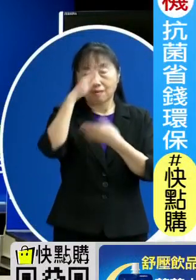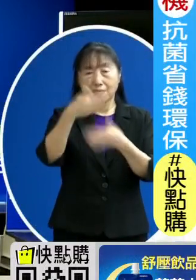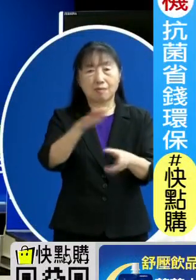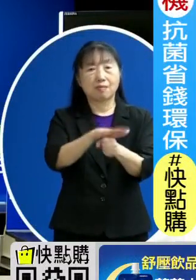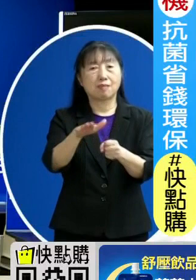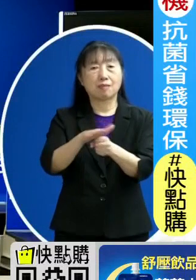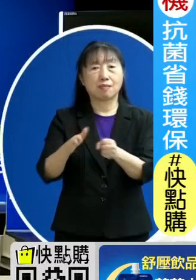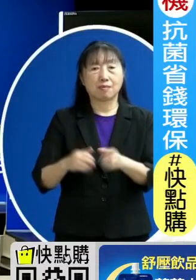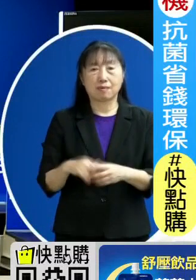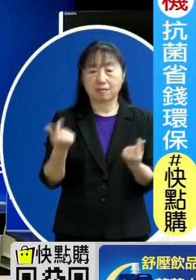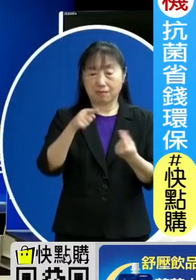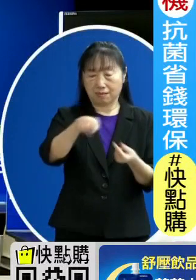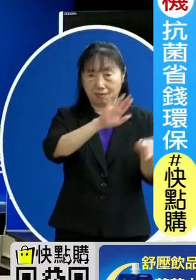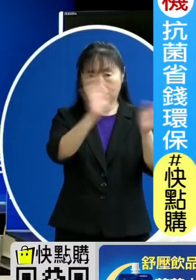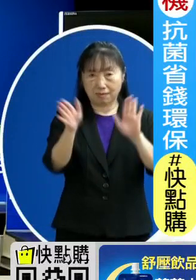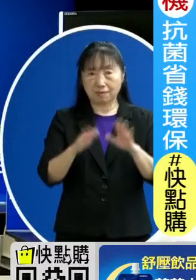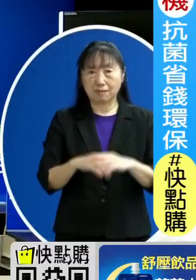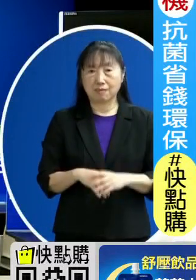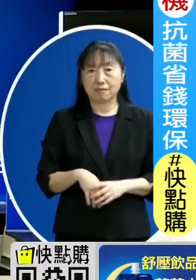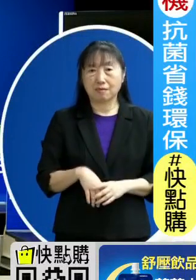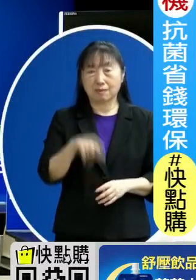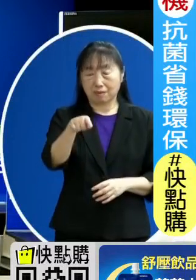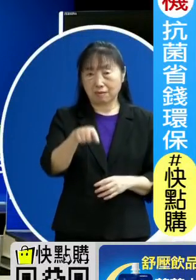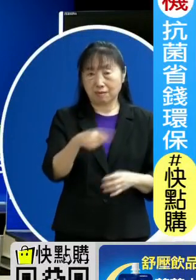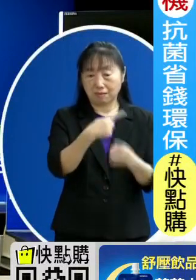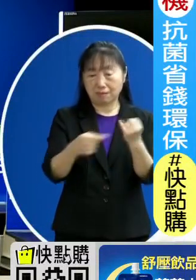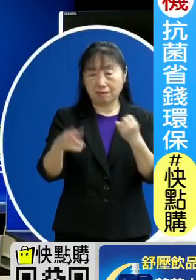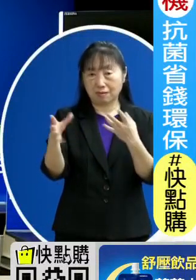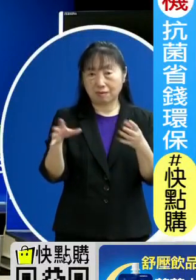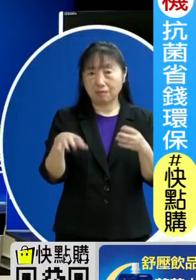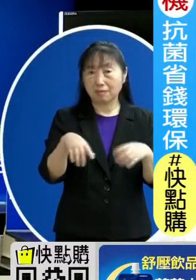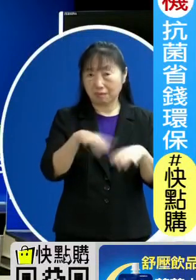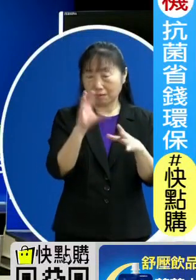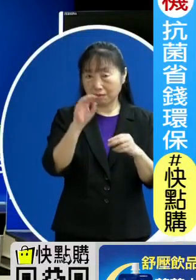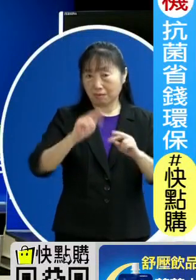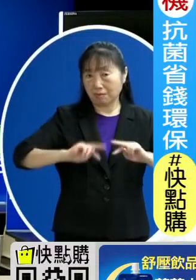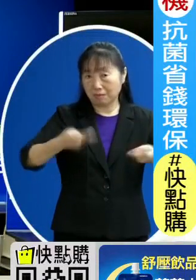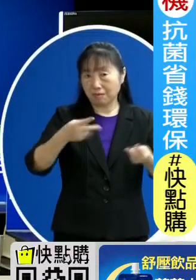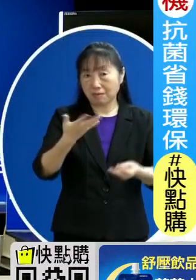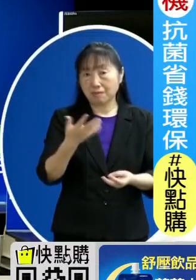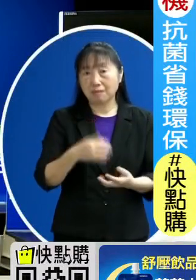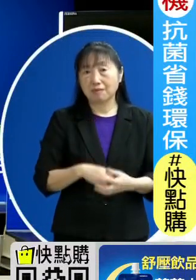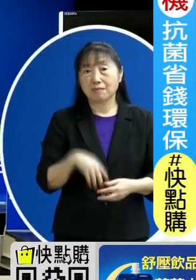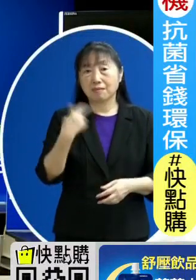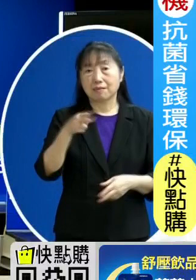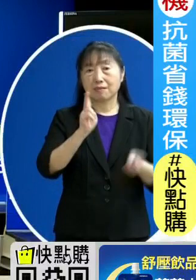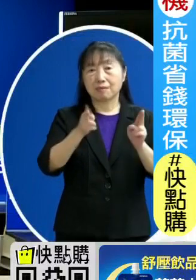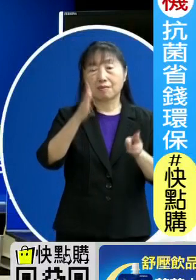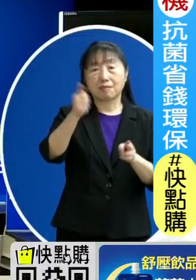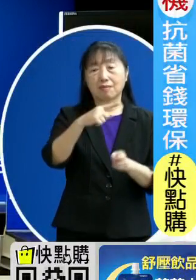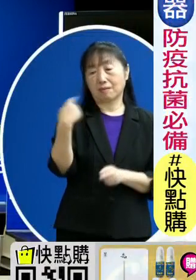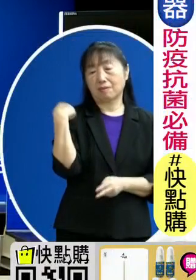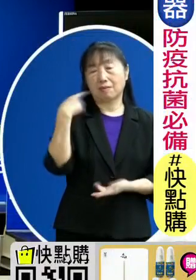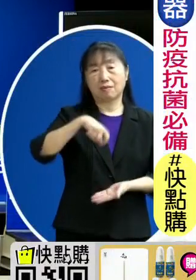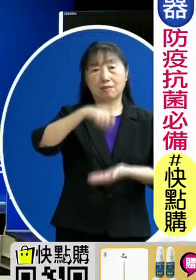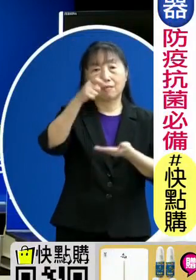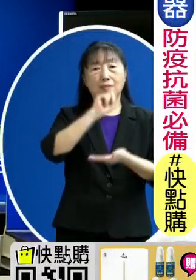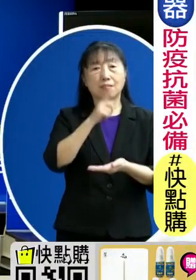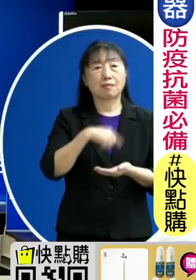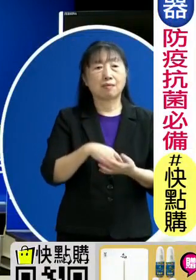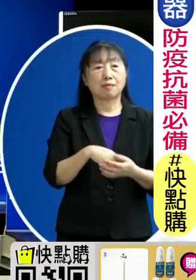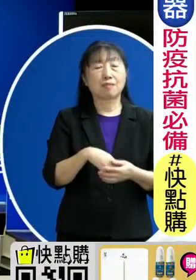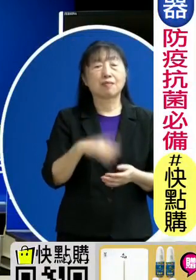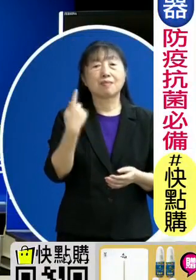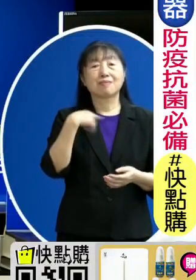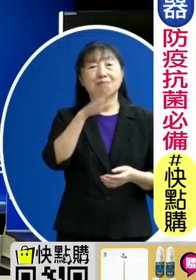无感嘛。所以我建议陈时中，不要再为你个人声量天天开记者会了。与其你每天坐在那开记者会，我真的建议你到地方上好好走一